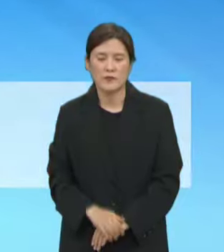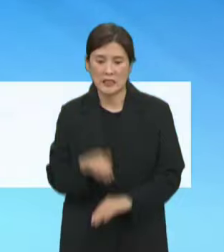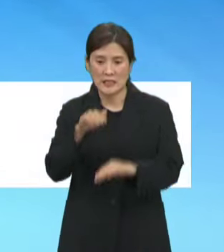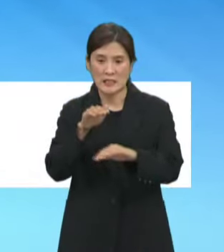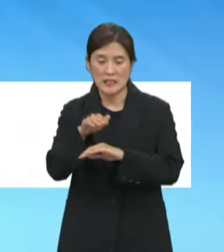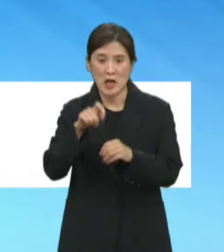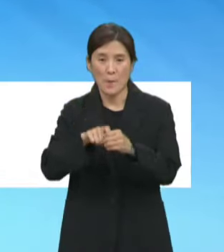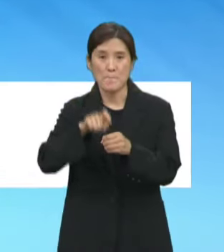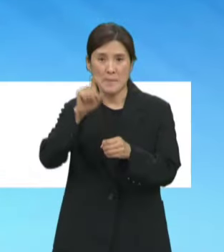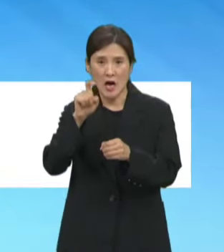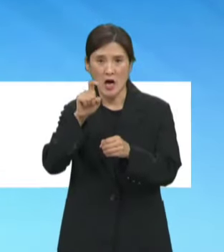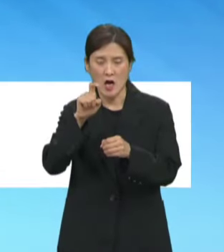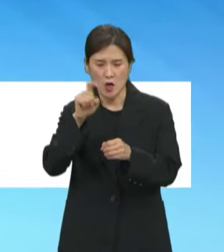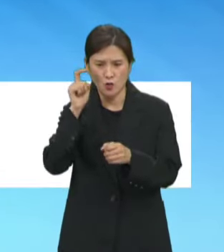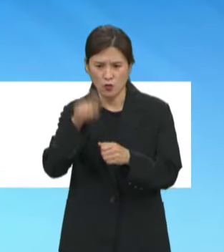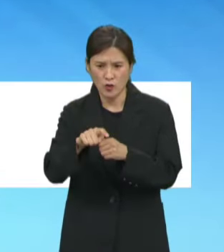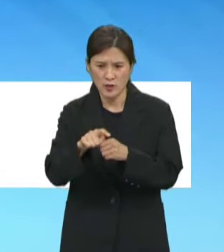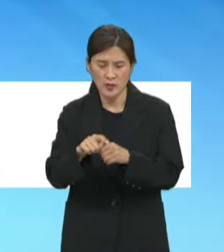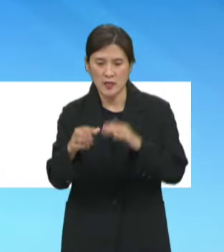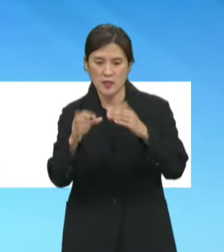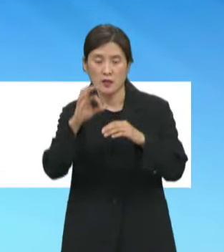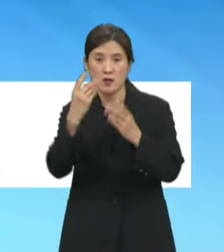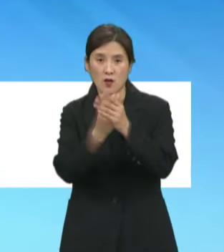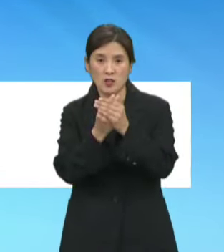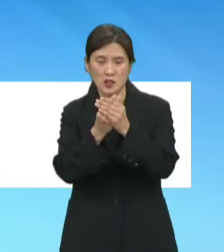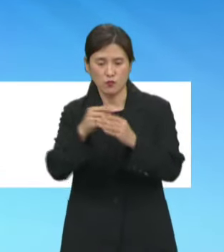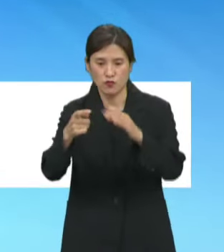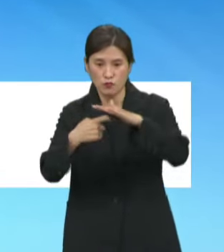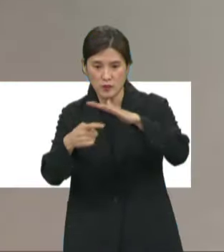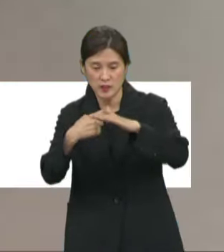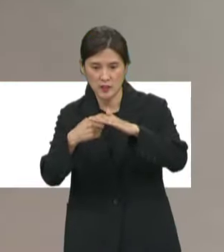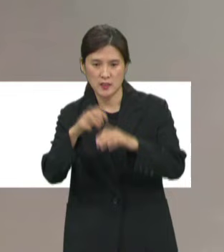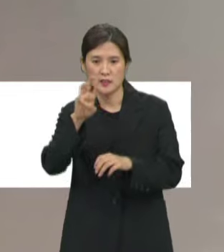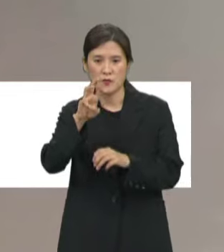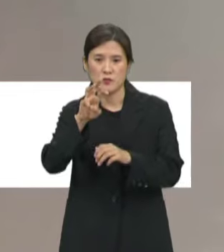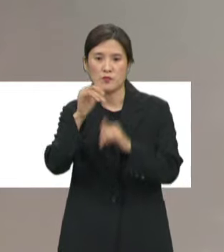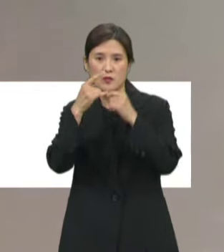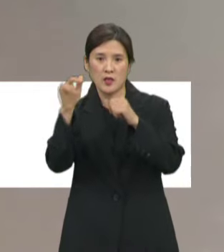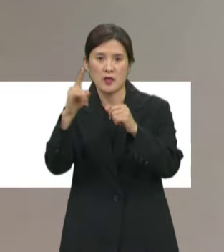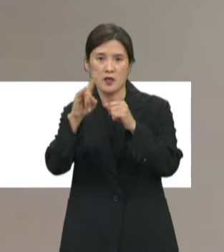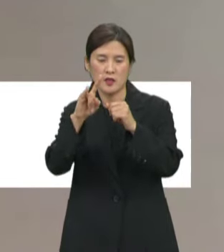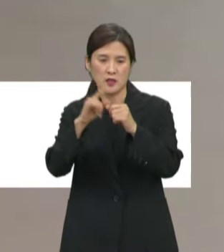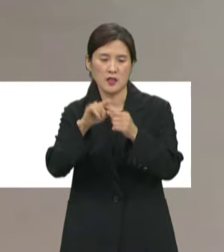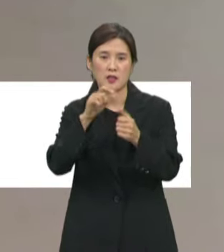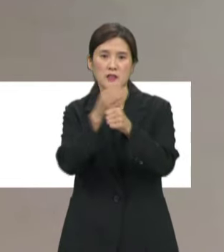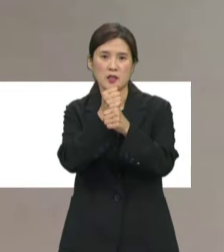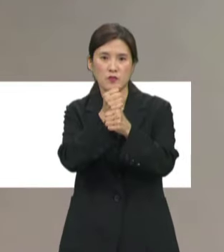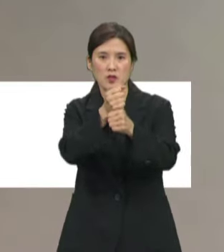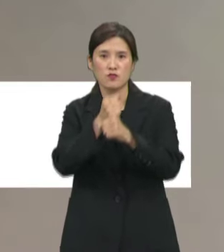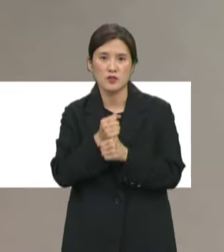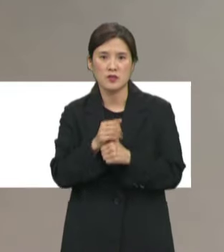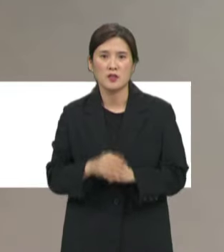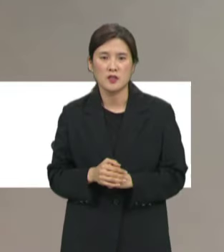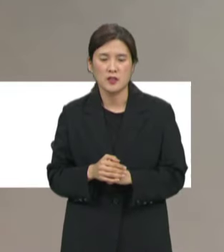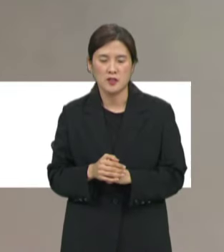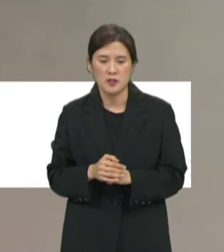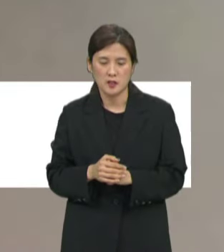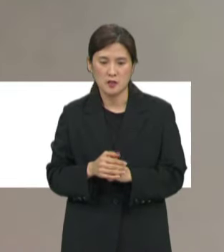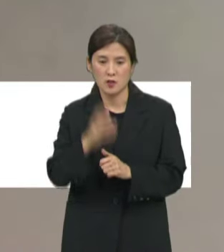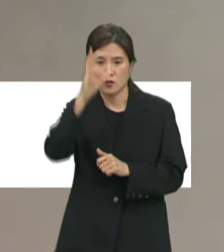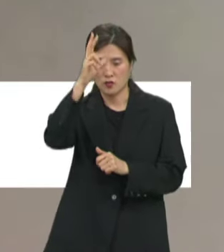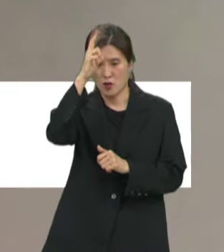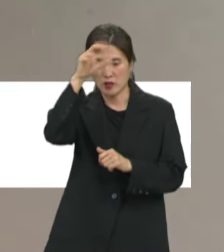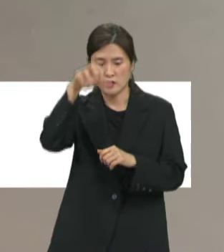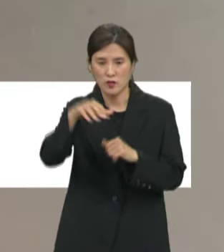문이 잠기지 않은 차량을 노려 현금 등을 훔친 혐의로 30대 남성이 구속됐습니다 대전 유성 경찰서는 지난해